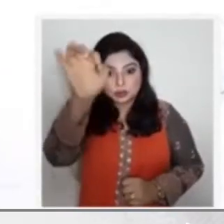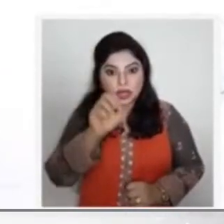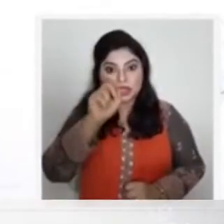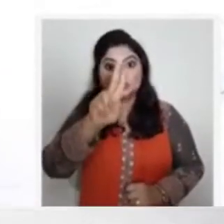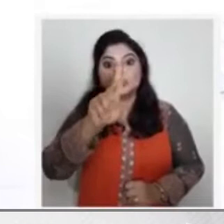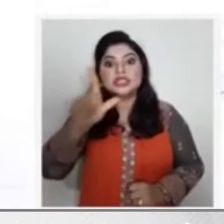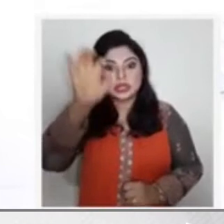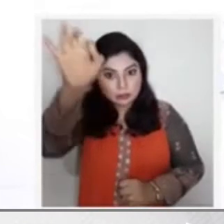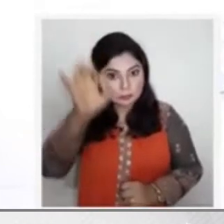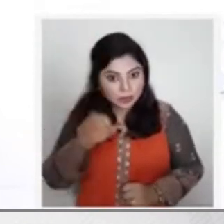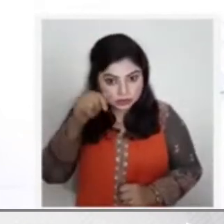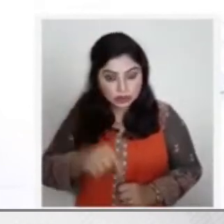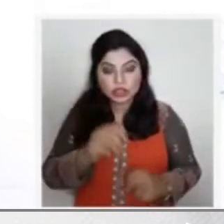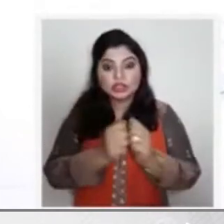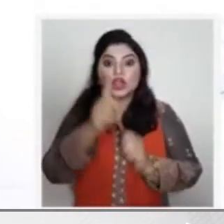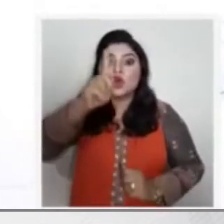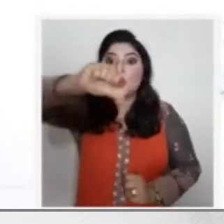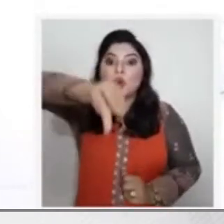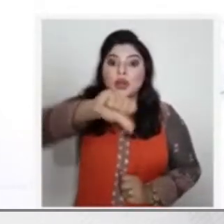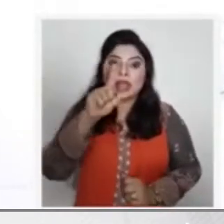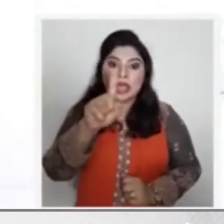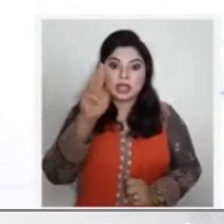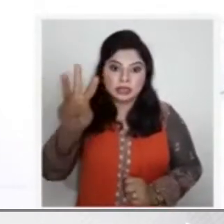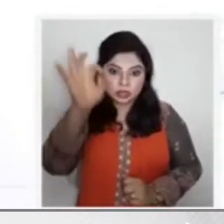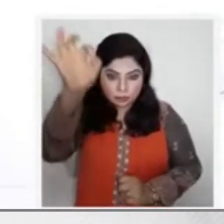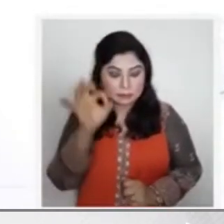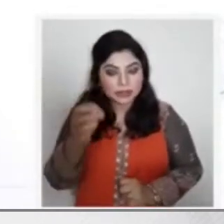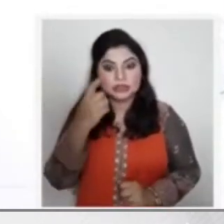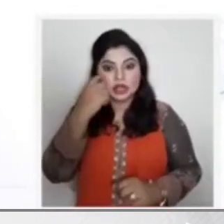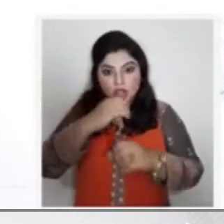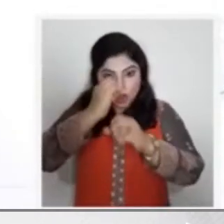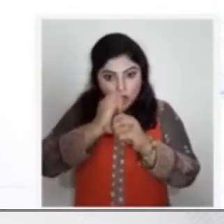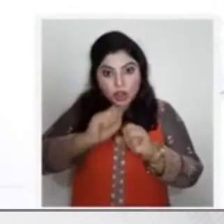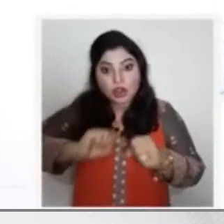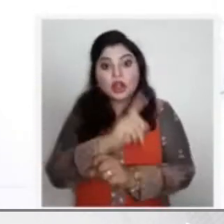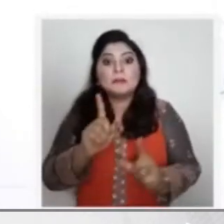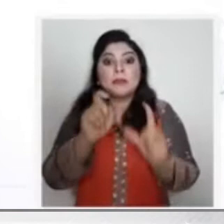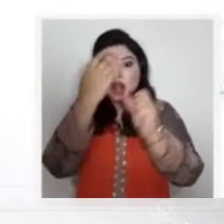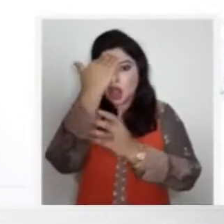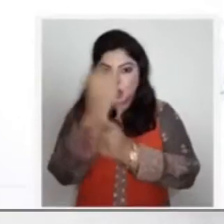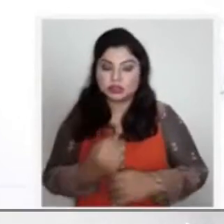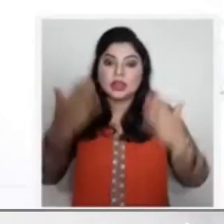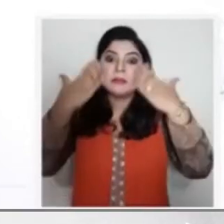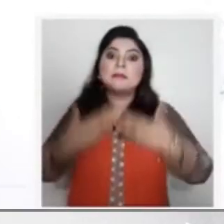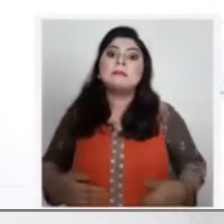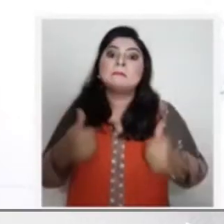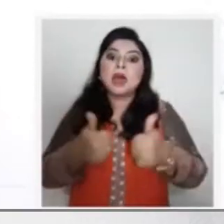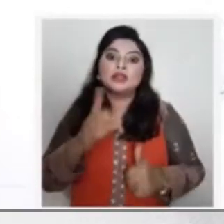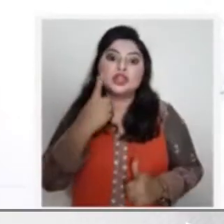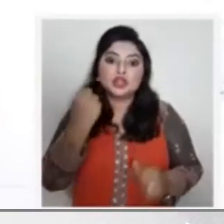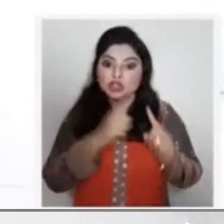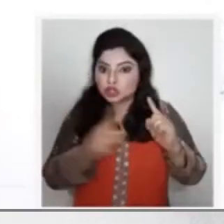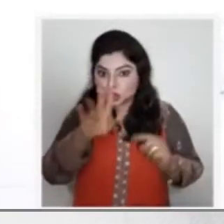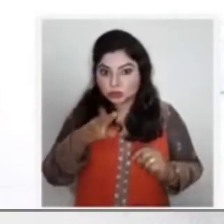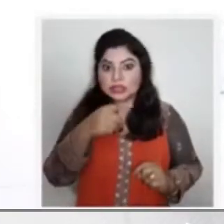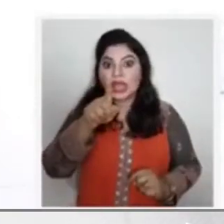১৫৬৩৯১ জন। ২৪ ঘন্টায় শনাক্তের হার ২১.২৬% এবং এ পর্যন্ত শনাক্তের হার